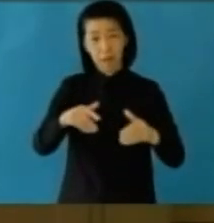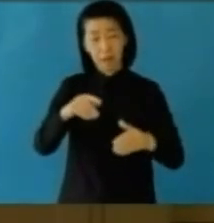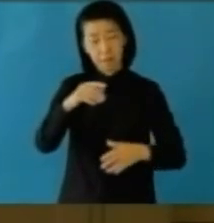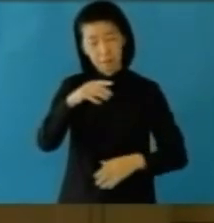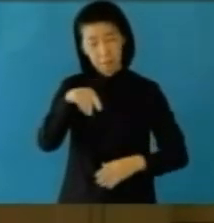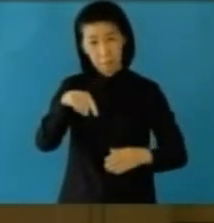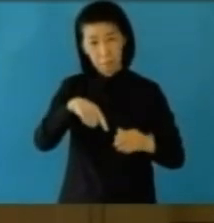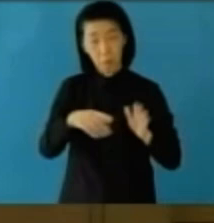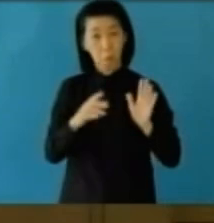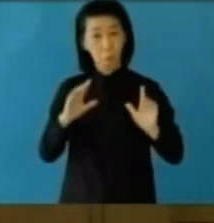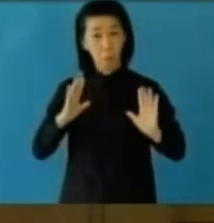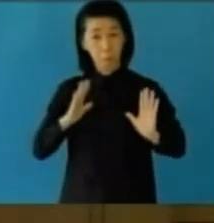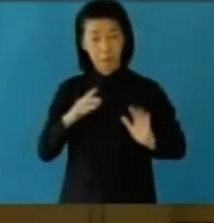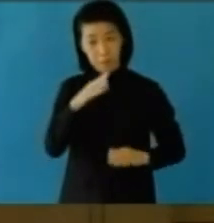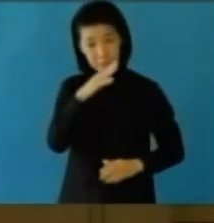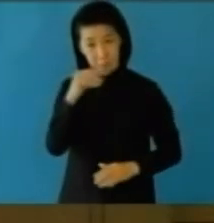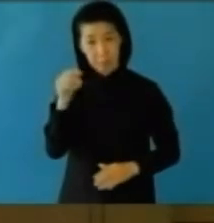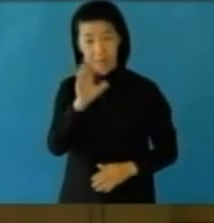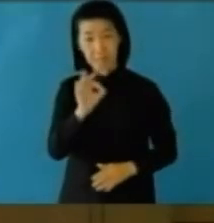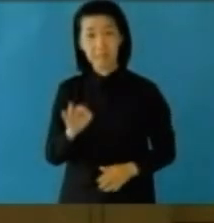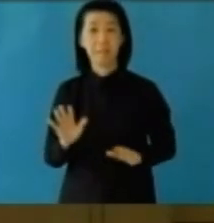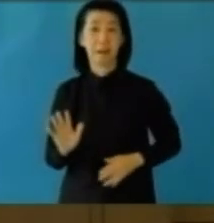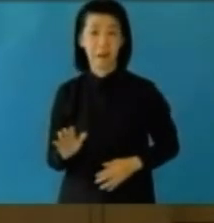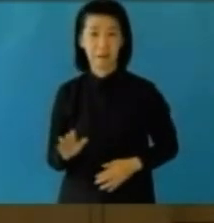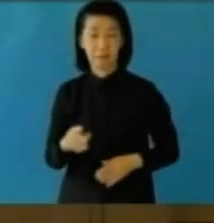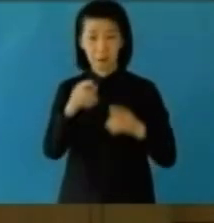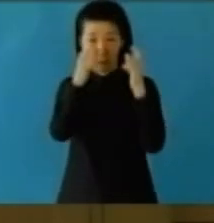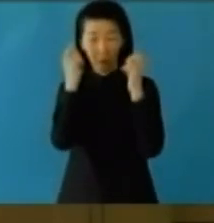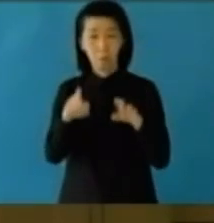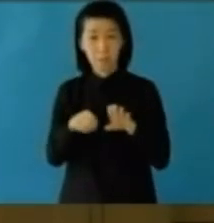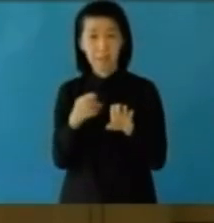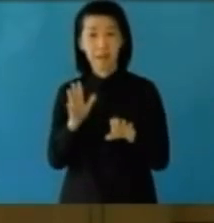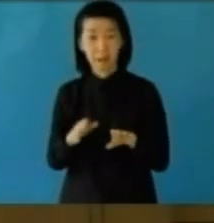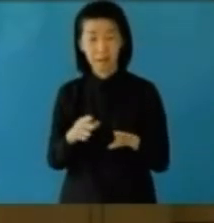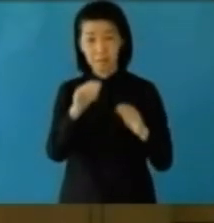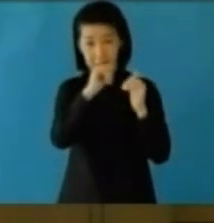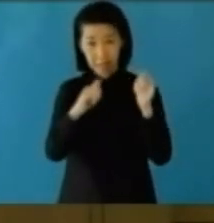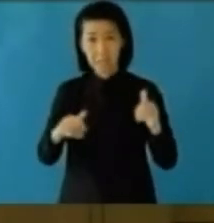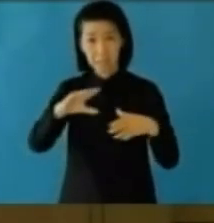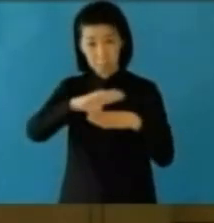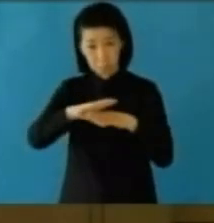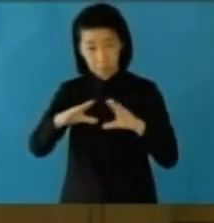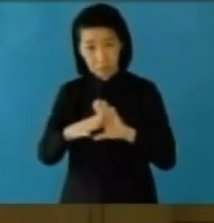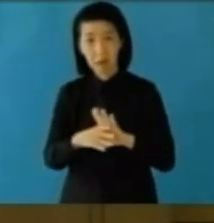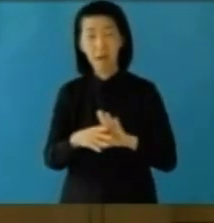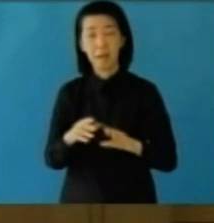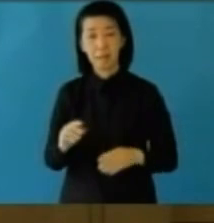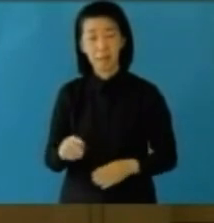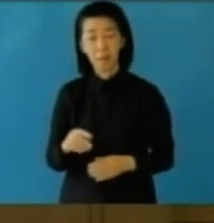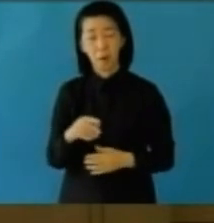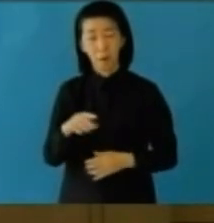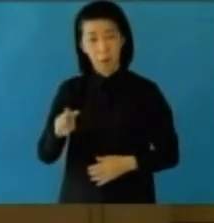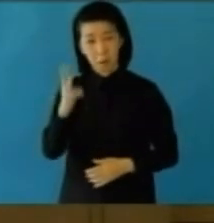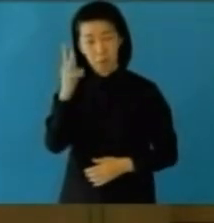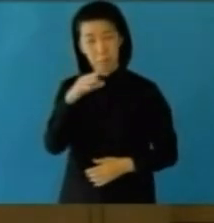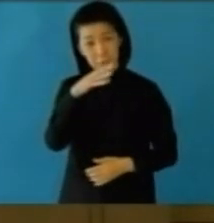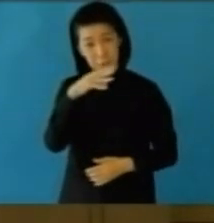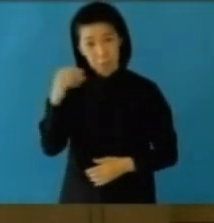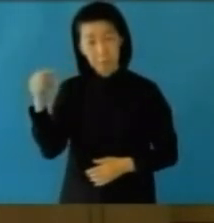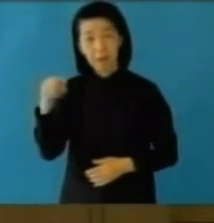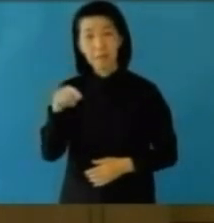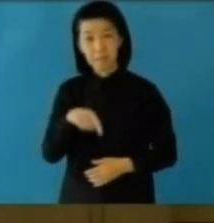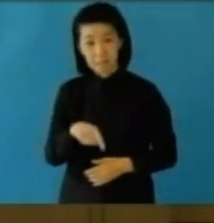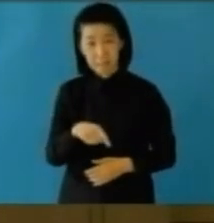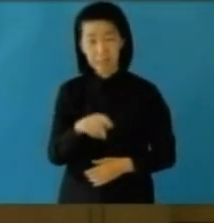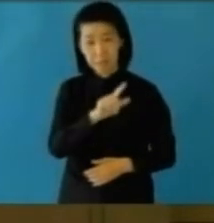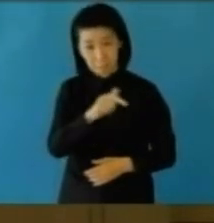品の数々、そして個性ある歴史や文化など、本県の多彩な宝物を全国に向けて広く発